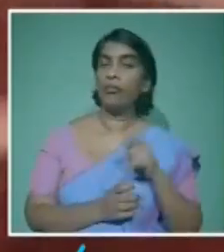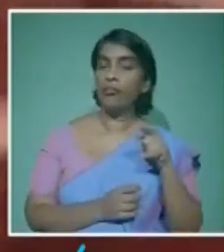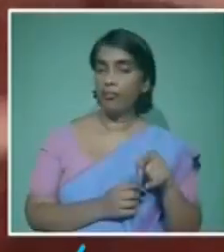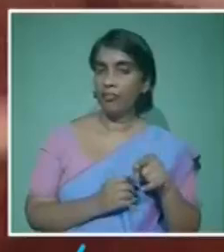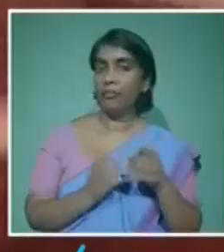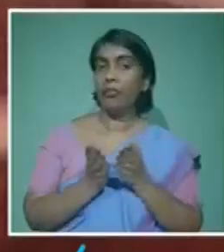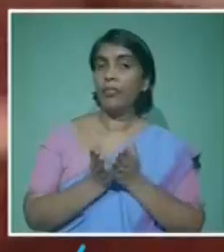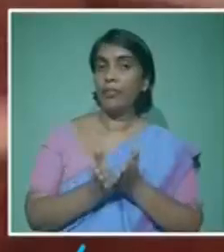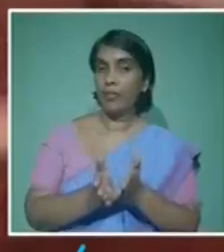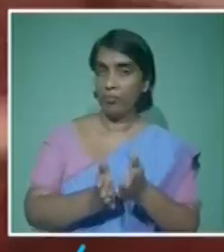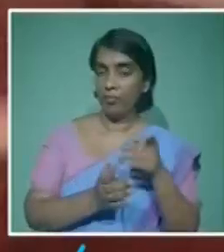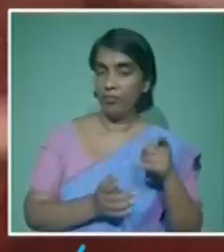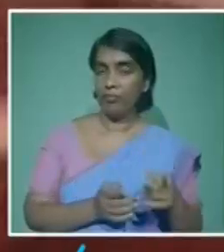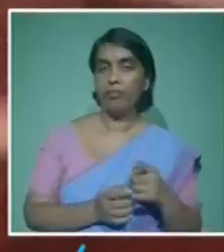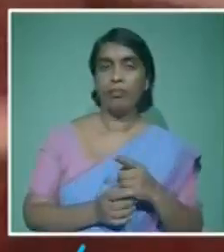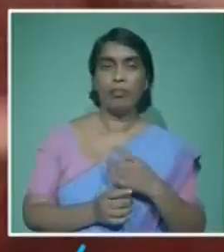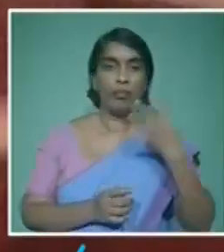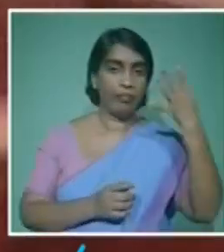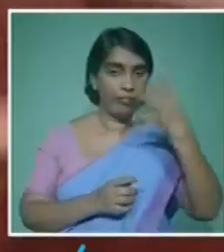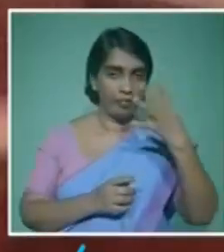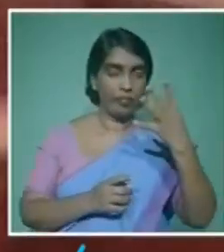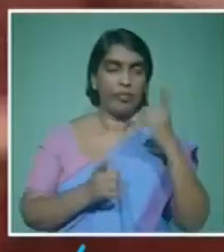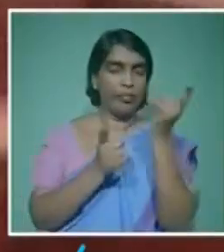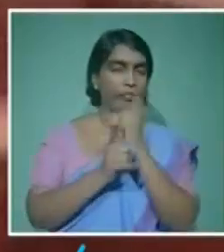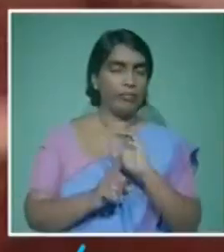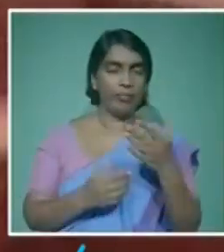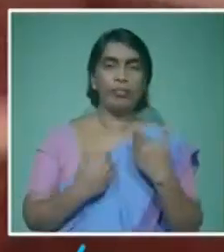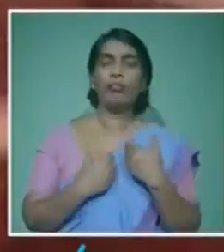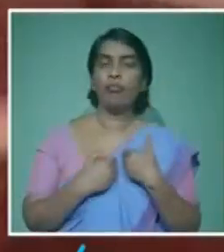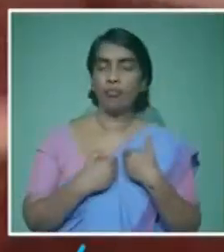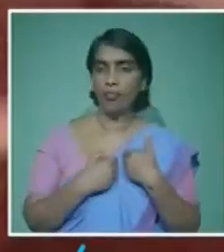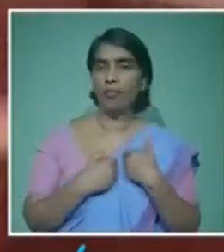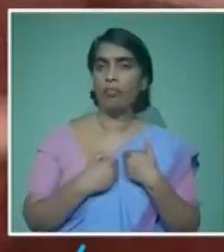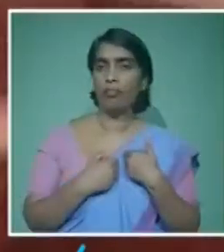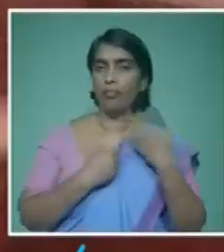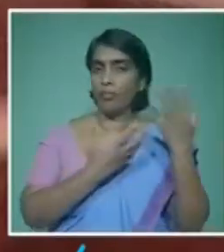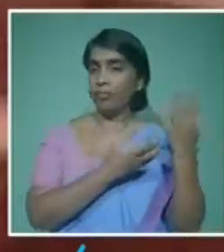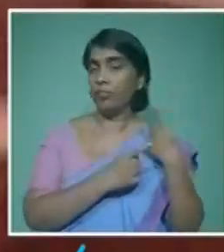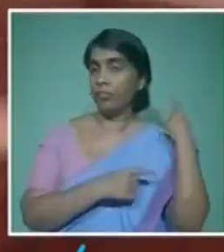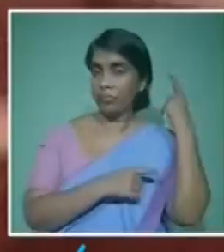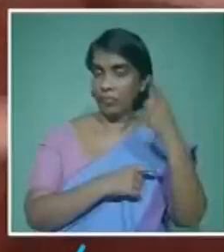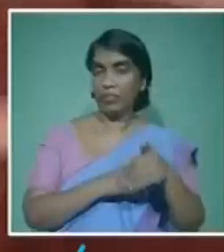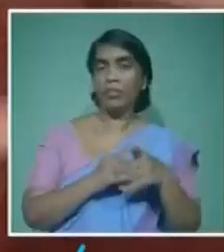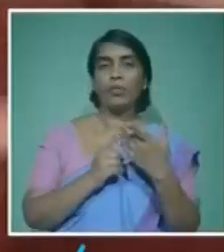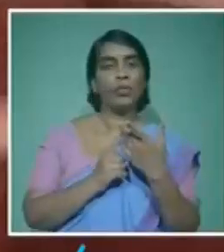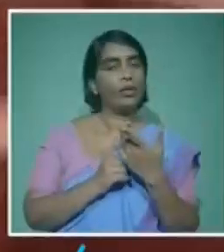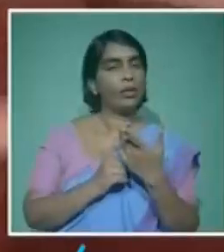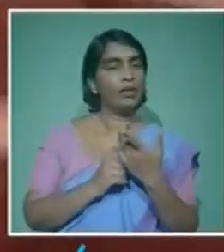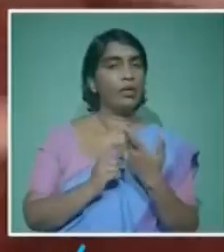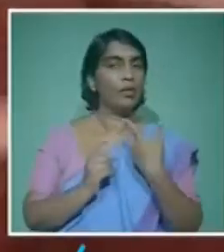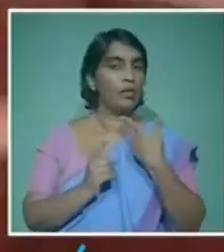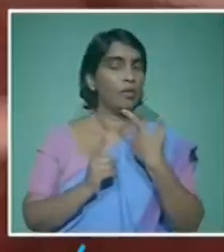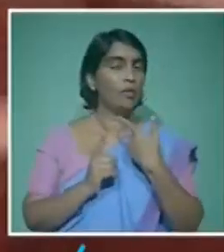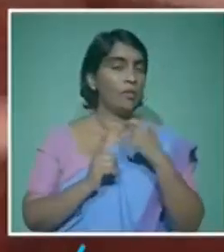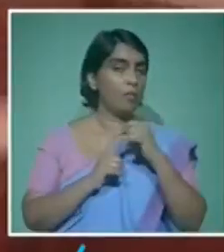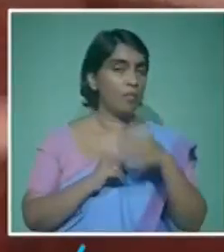நானே நேரில் சென்று துறை சார்ந்த அதிகாரிகளுடன் பானாந்துறை கடலில் வெள்ளோட்டமிட்டு ஆய்வினை